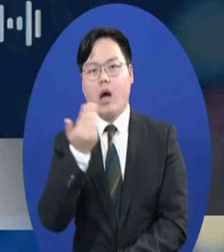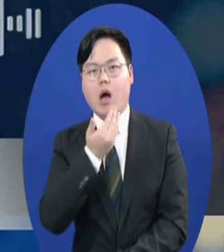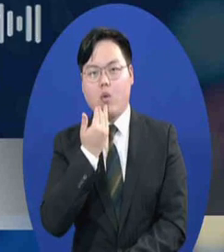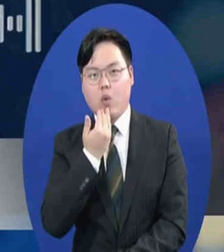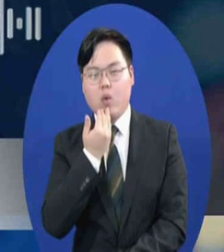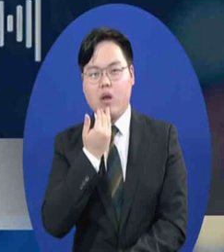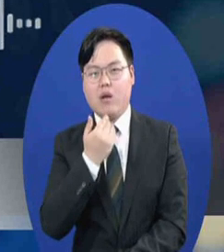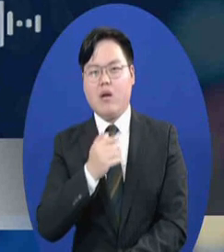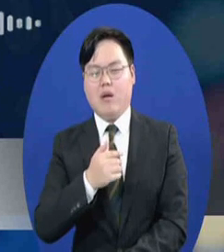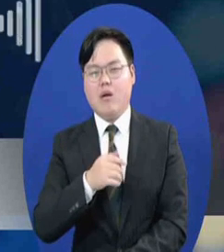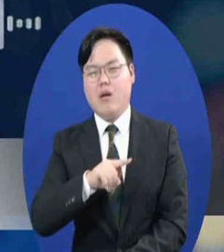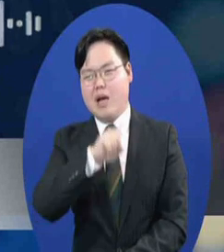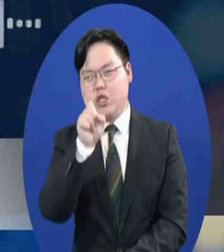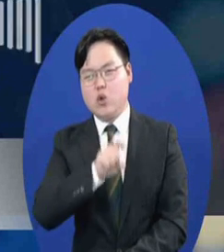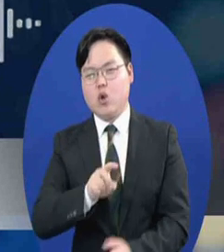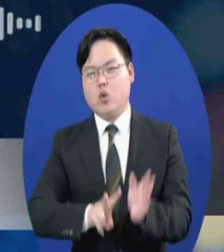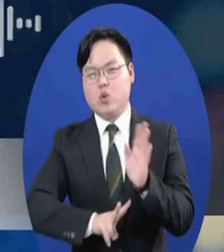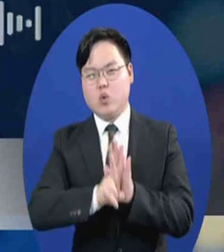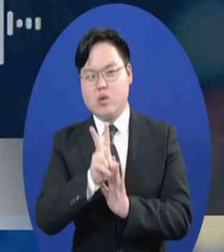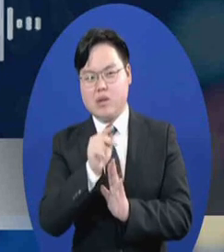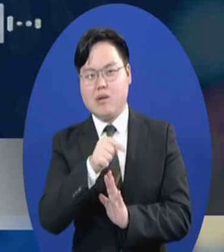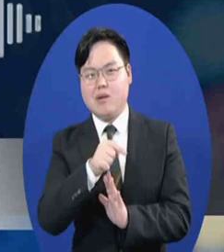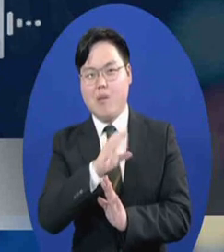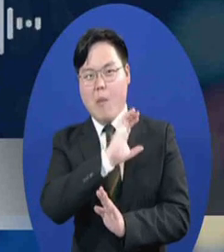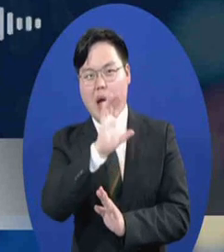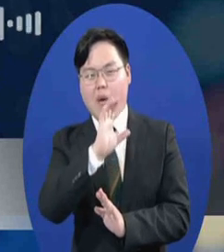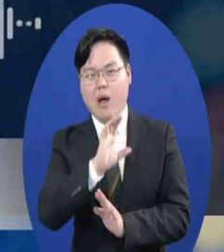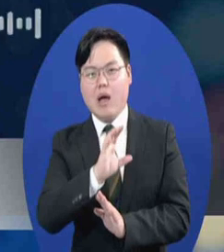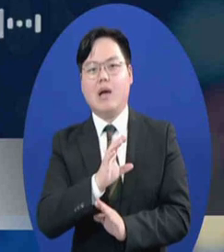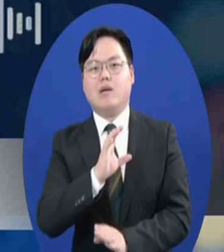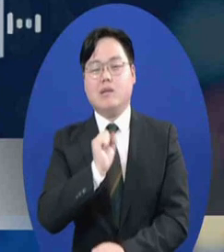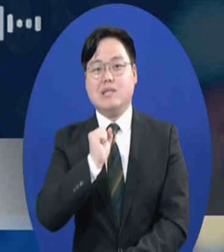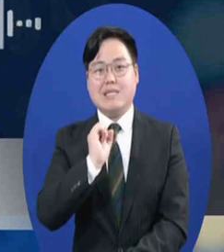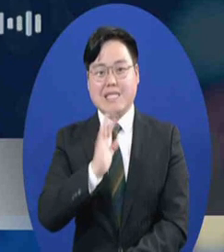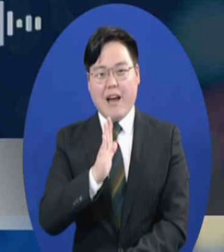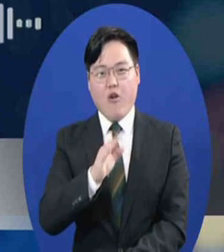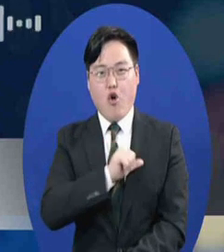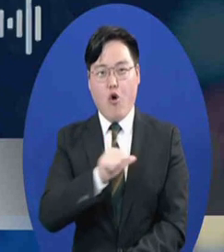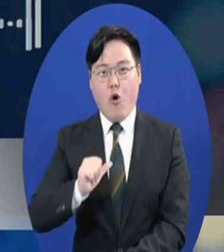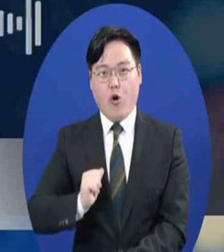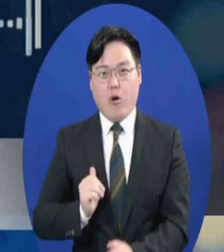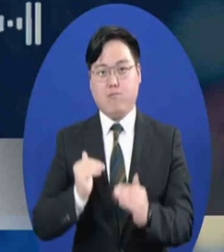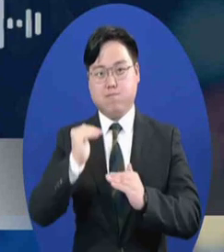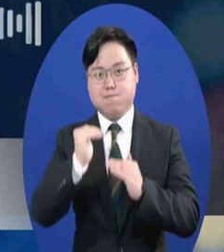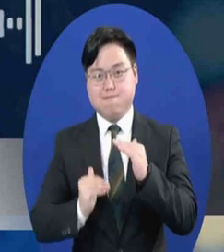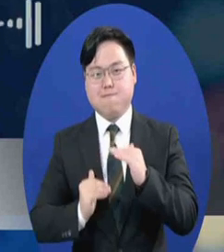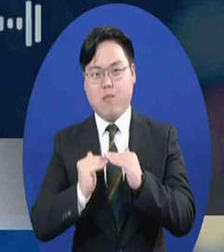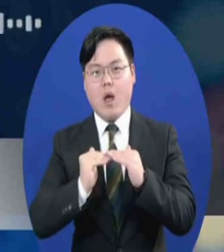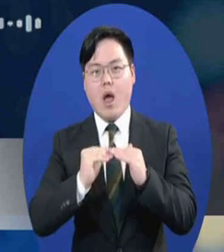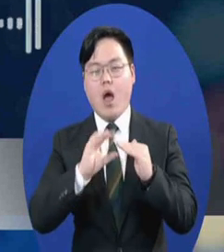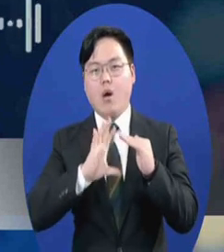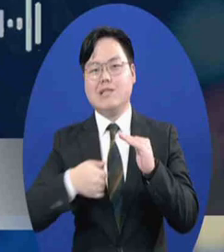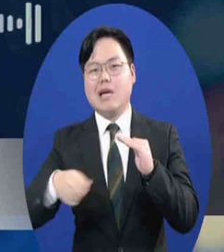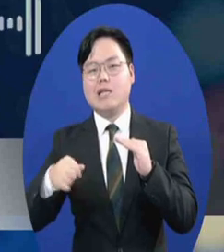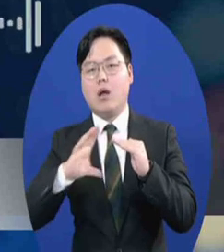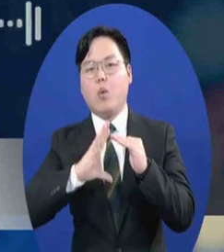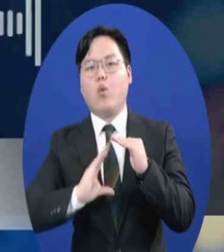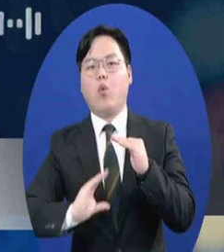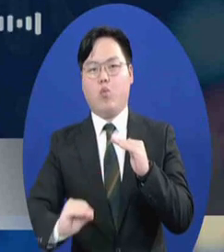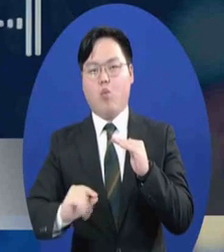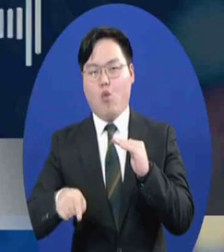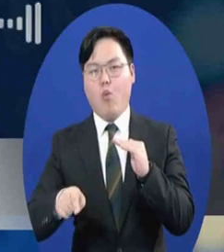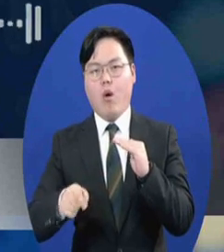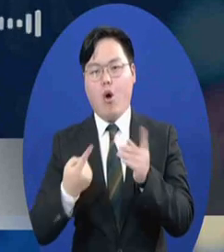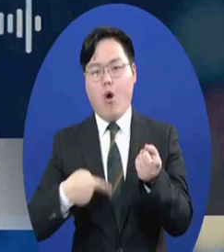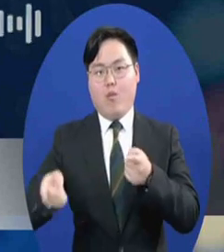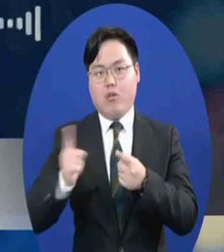эрхлэгч ихснээс болоод нөгөө тухайн шатхан төгөлт станц юм бас тав бас хэмжээтэй байгаа даа. Тэгээд тэрнээсээ болоод шатхан маань байхгүй болчихсон.